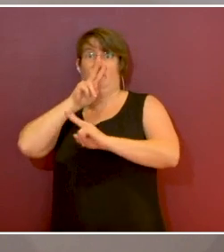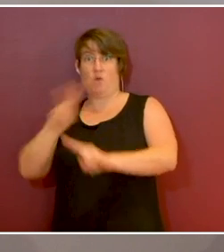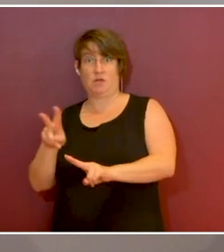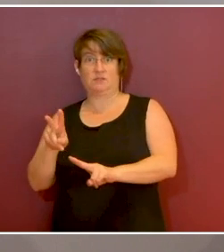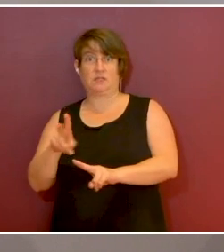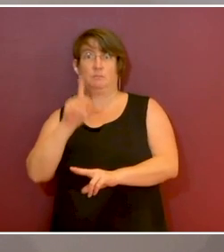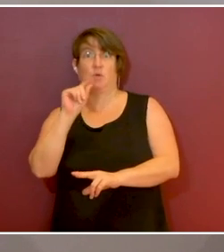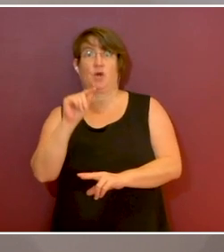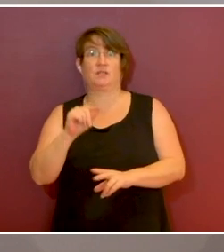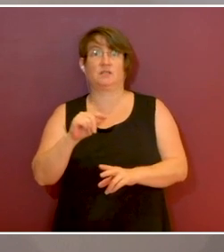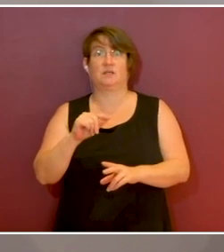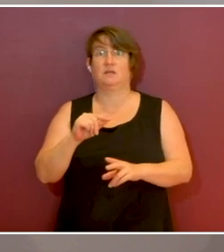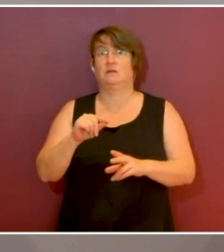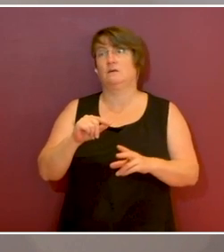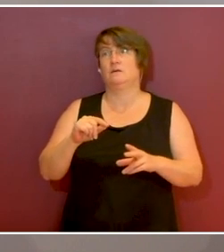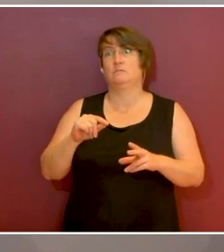Zeit